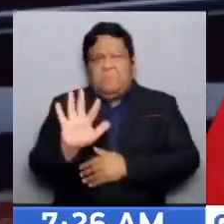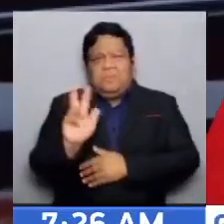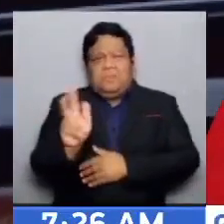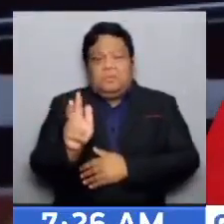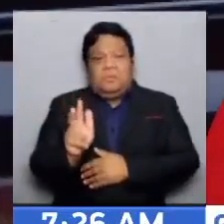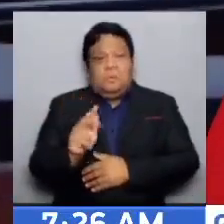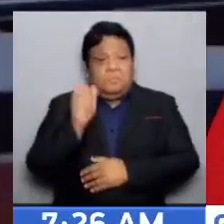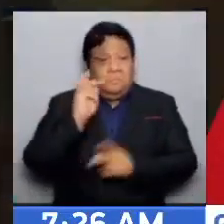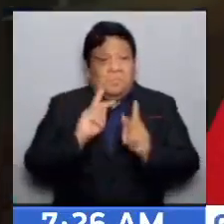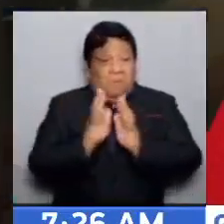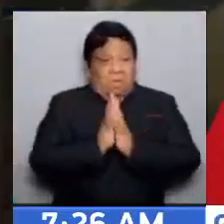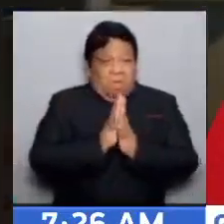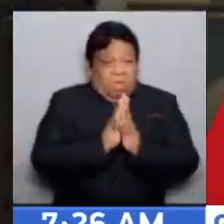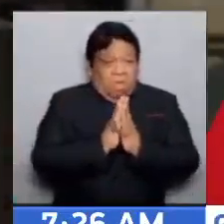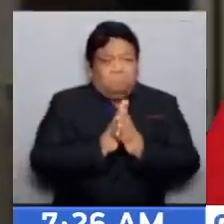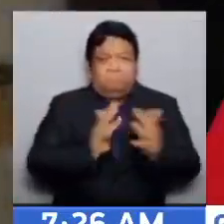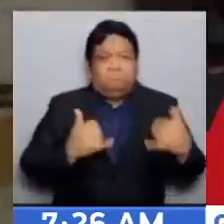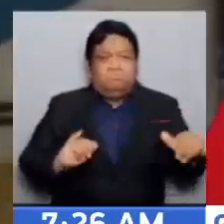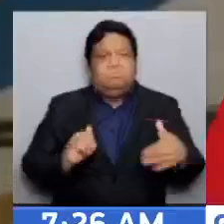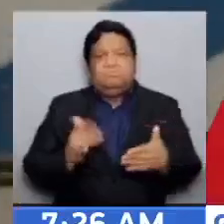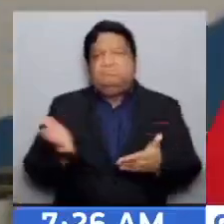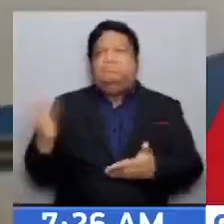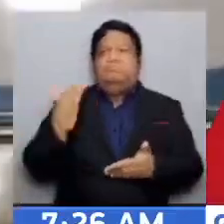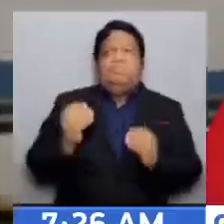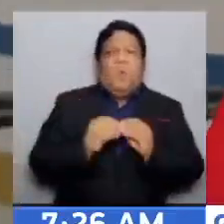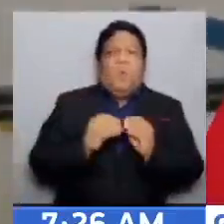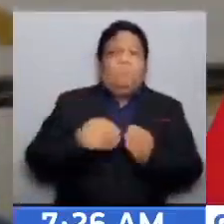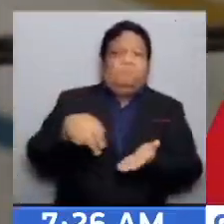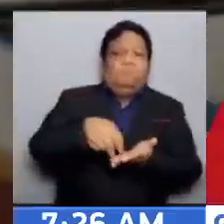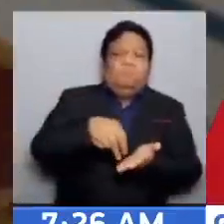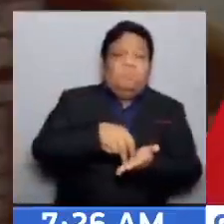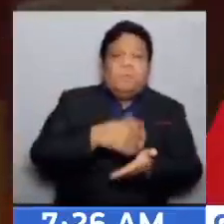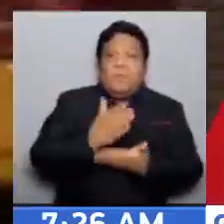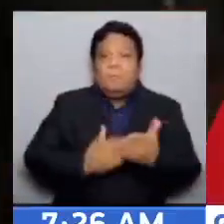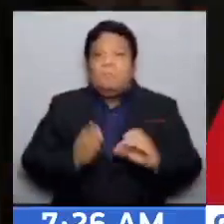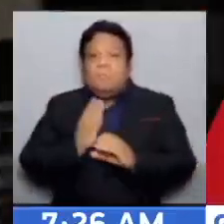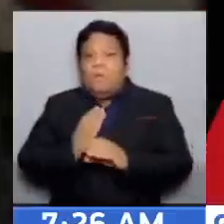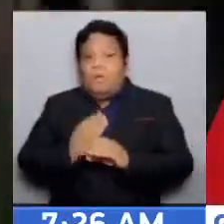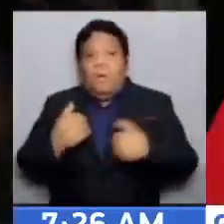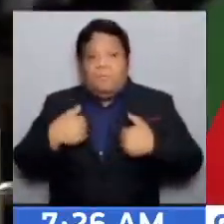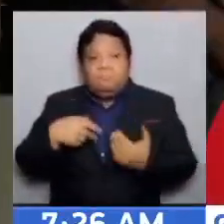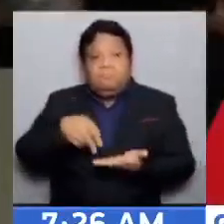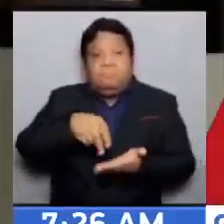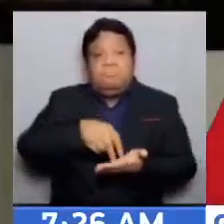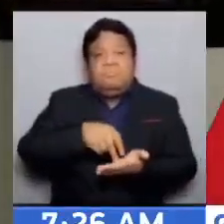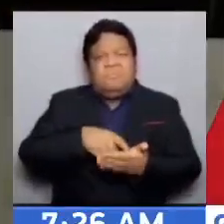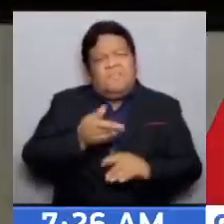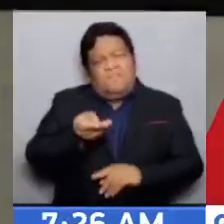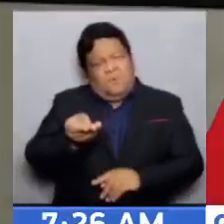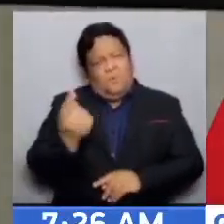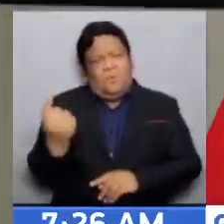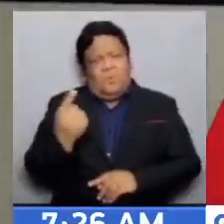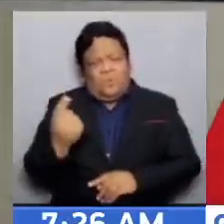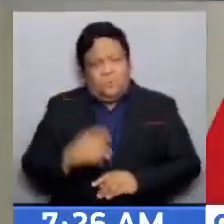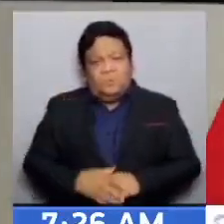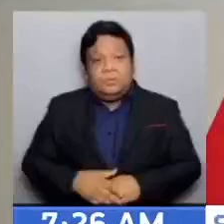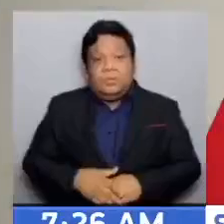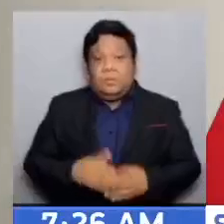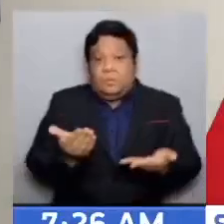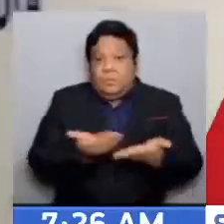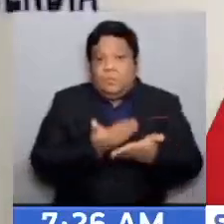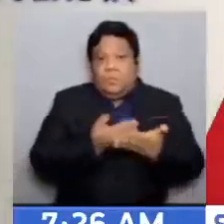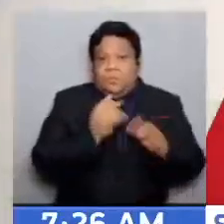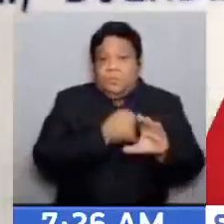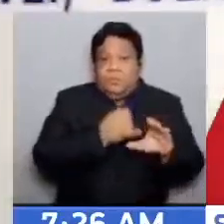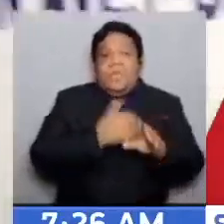rin ang ibang pasahero. May ibang bus na may mga nakatayo ring pasahero pero iilan lang. Sa modern jeep na ito, may ilang pasahero rin na